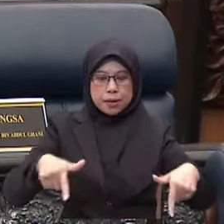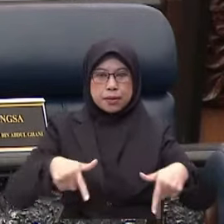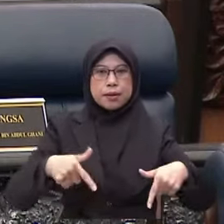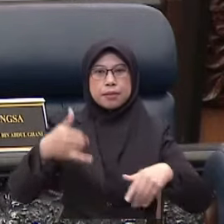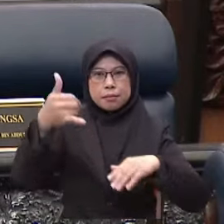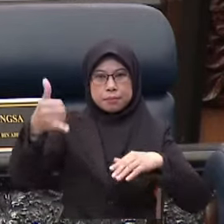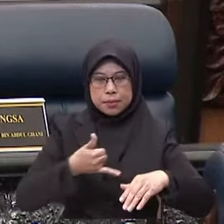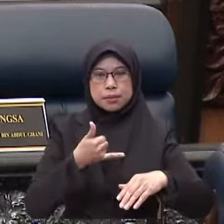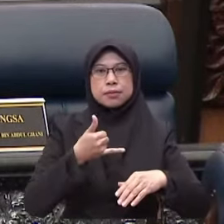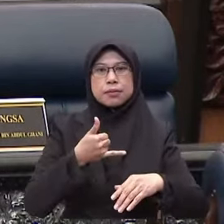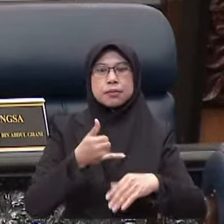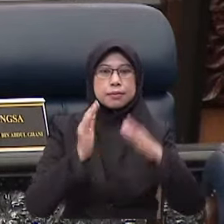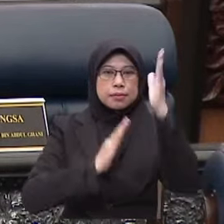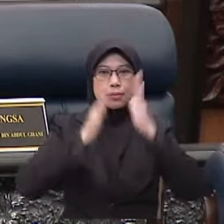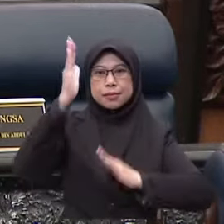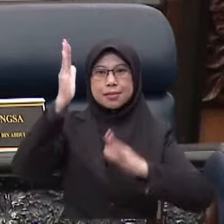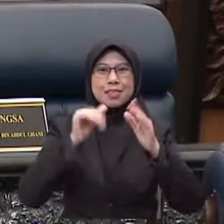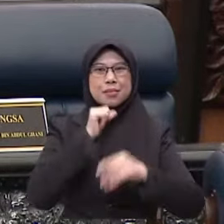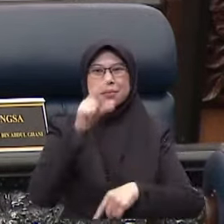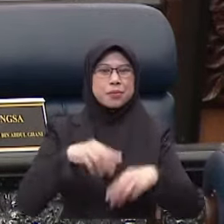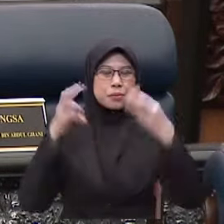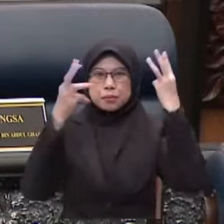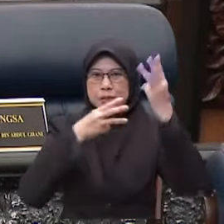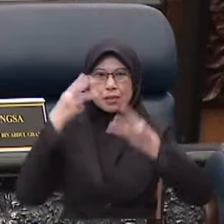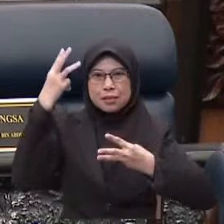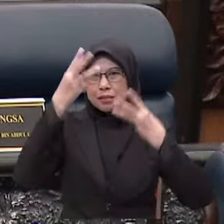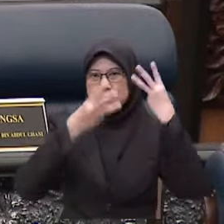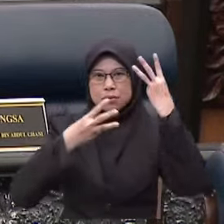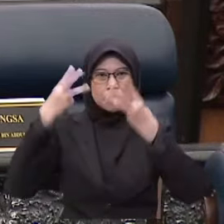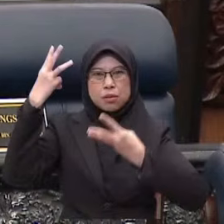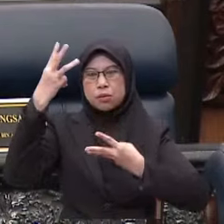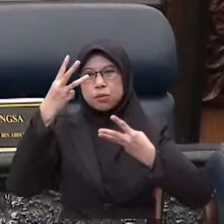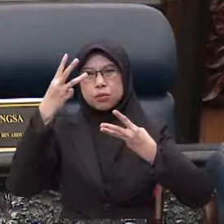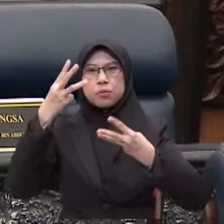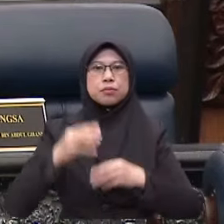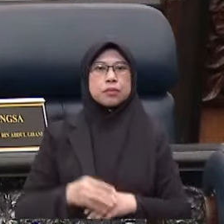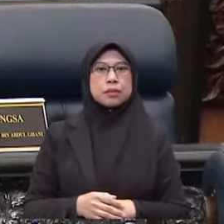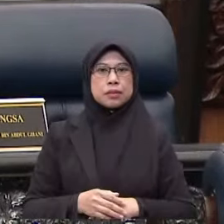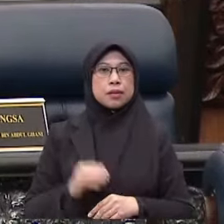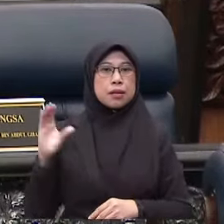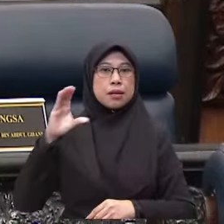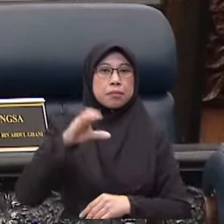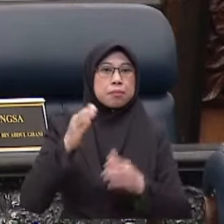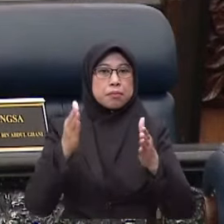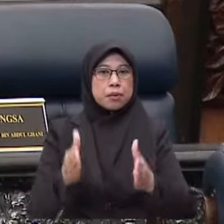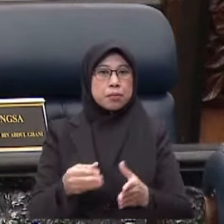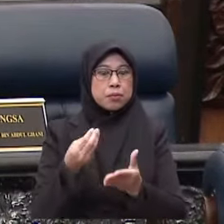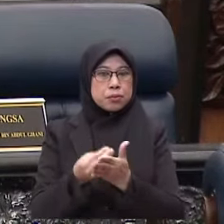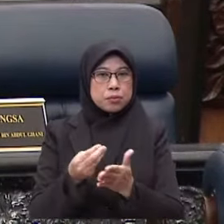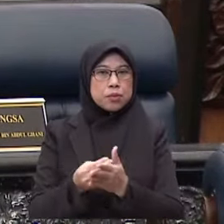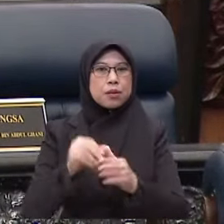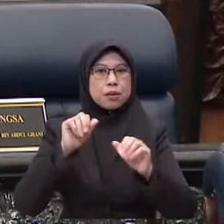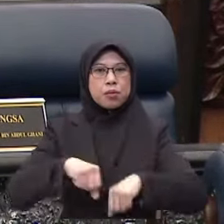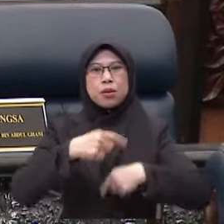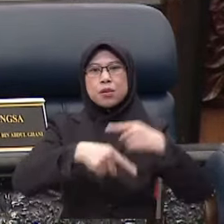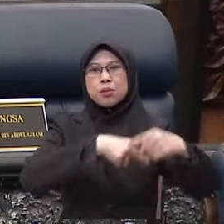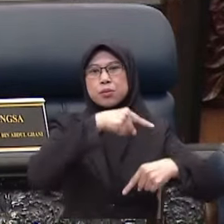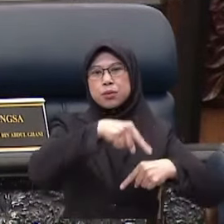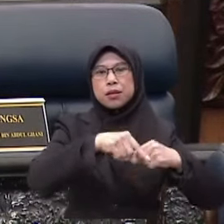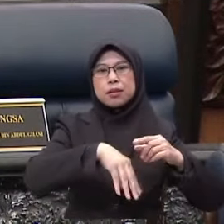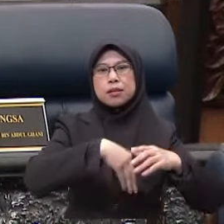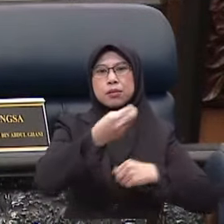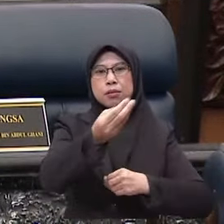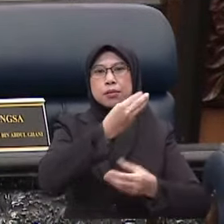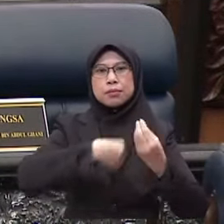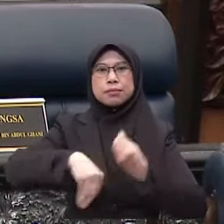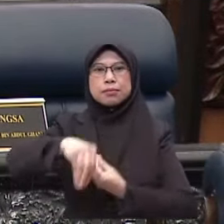negara kita tanpa risau dari segi soal kedudukan mereka dari segi kewangan yang dapat mereka keluarkan semula